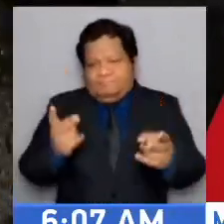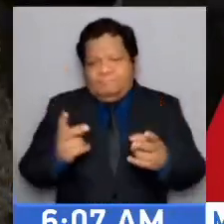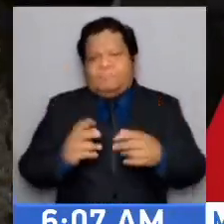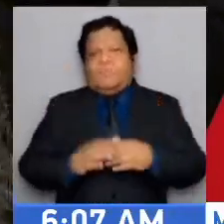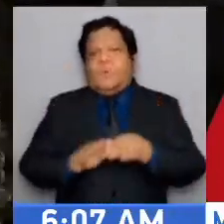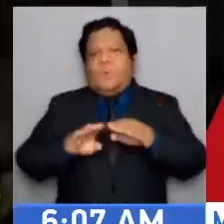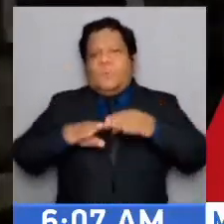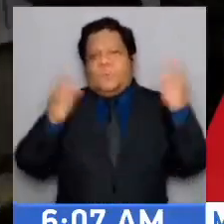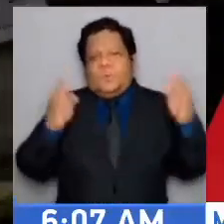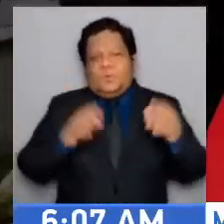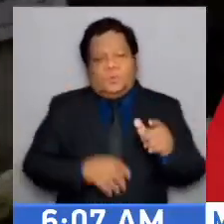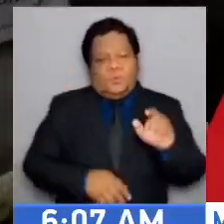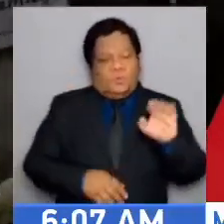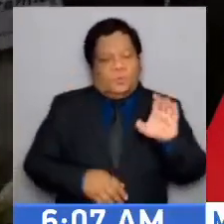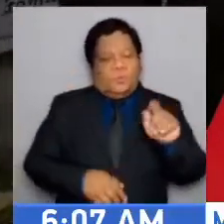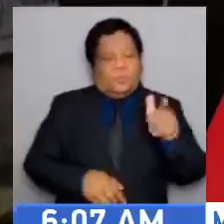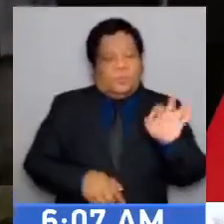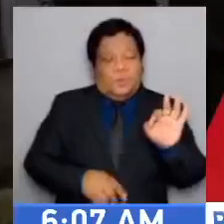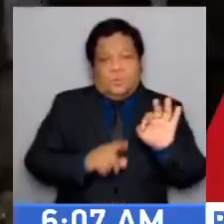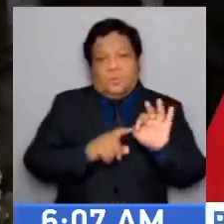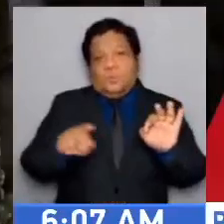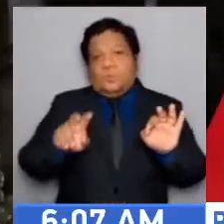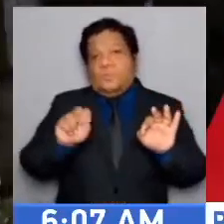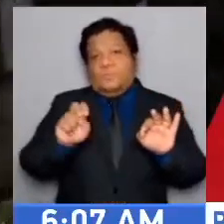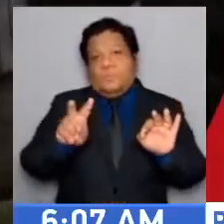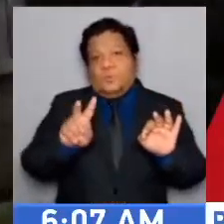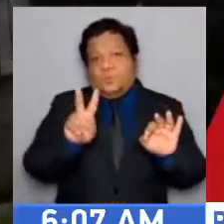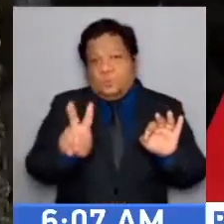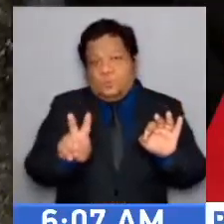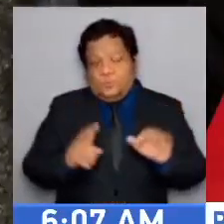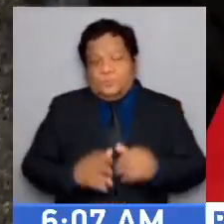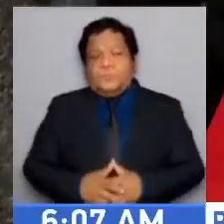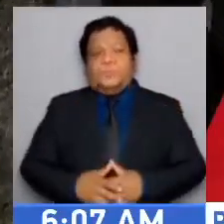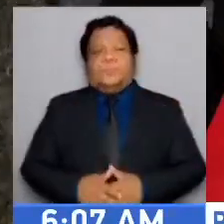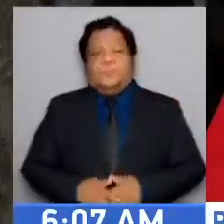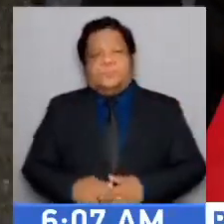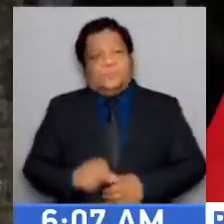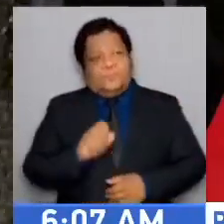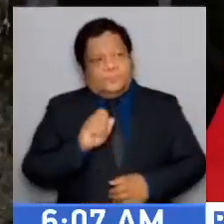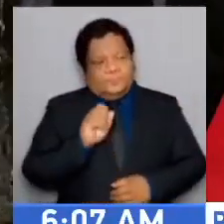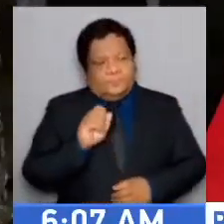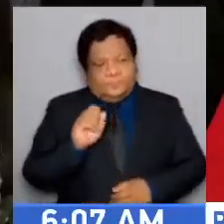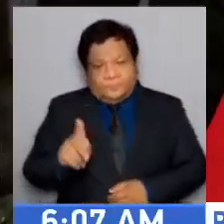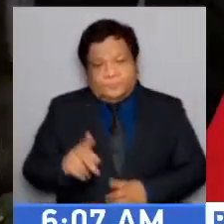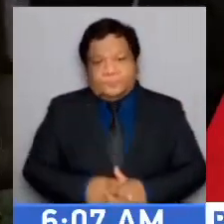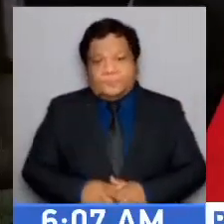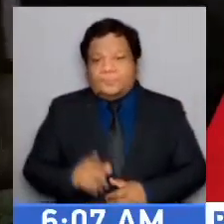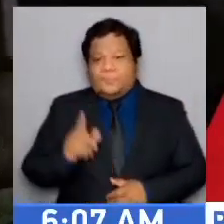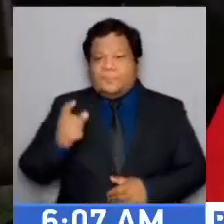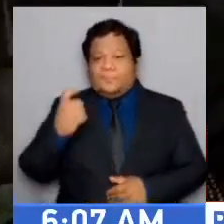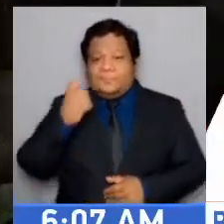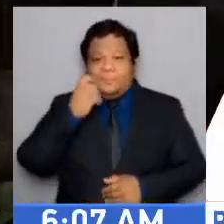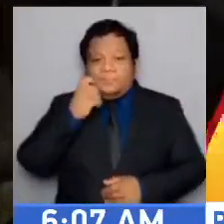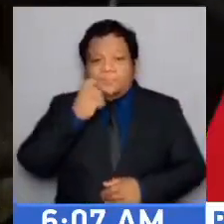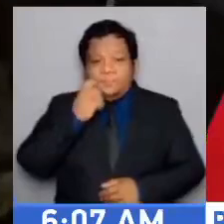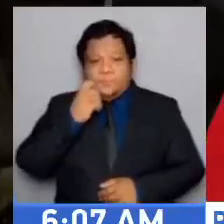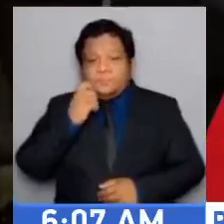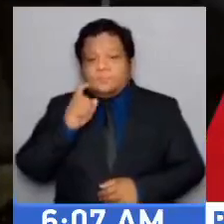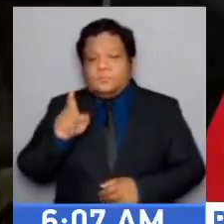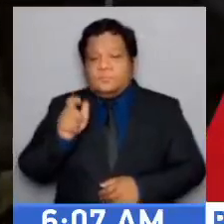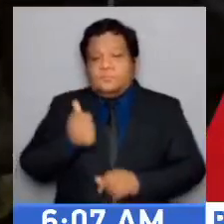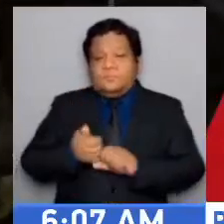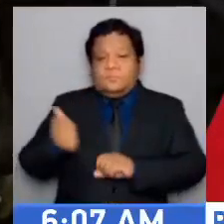2 po. Simula ho sa Linggo hanggang November 2. Mm. Okay. Si Ginoong, siya po yung OIC nitong